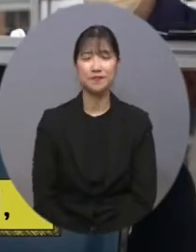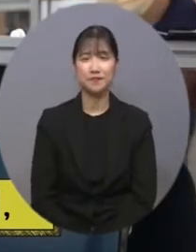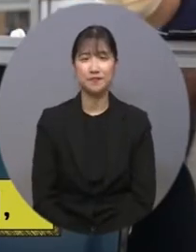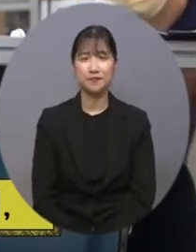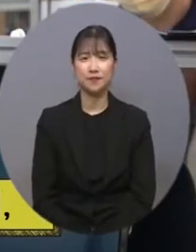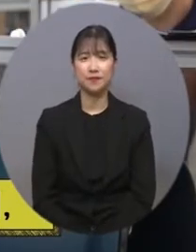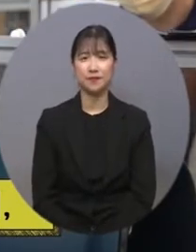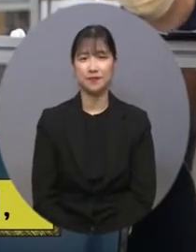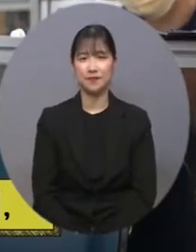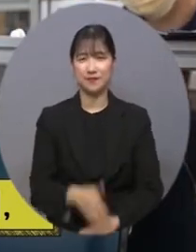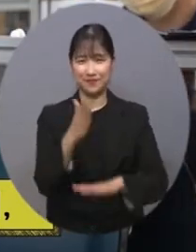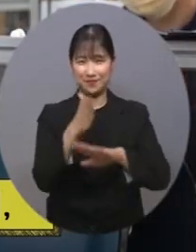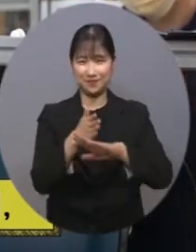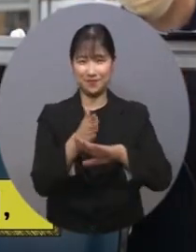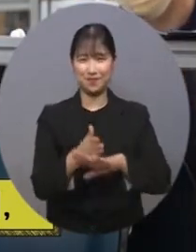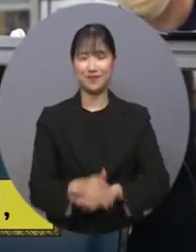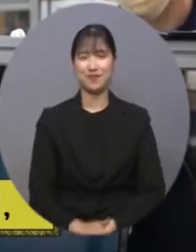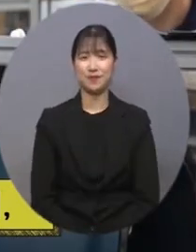아, 감사합니다.